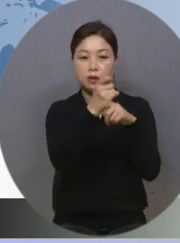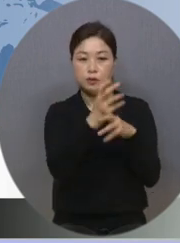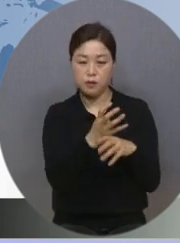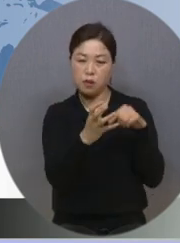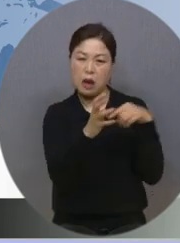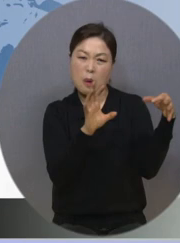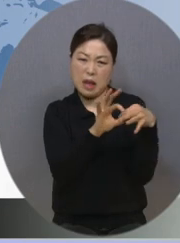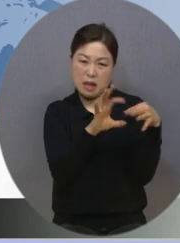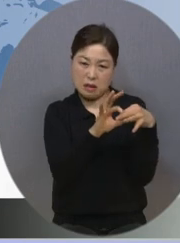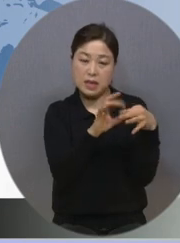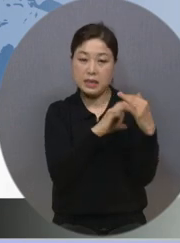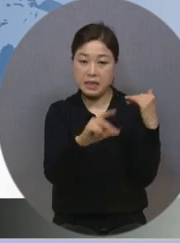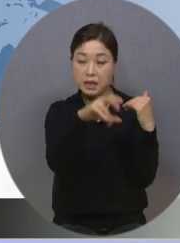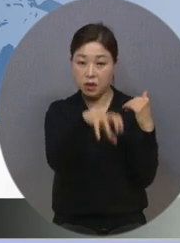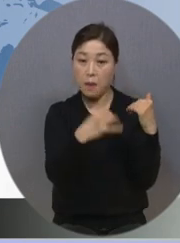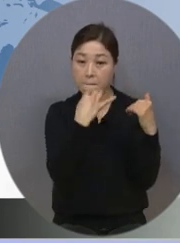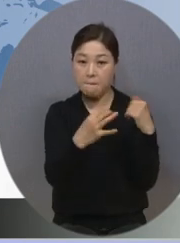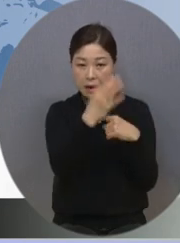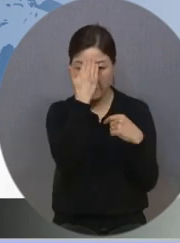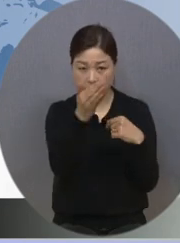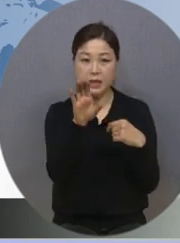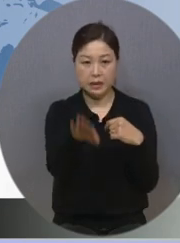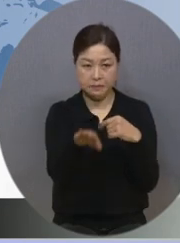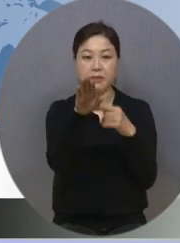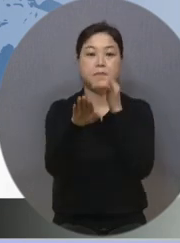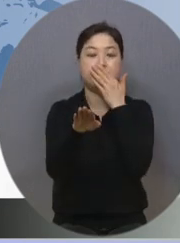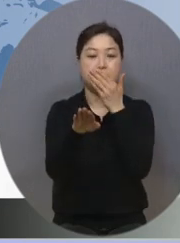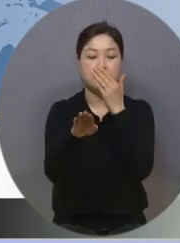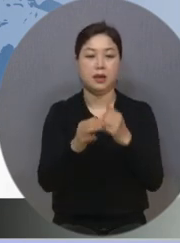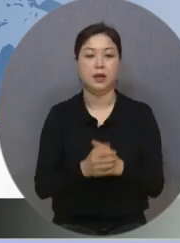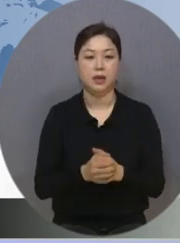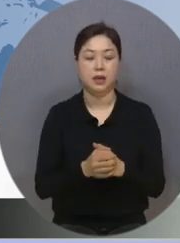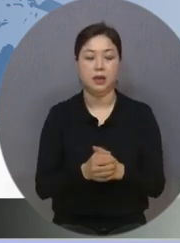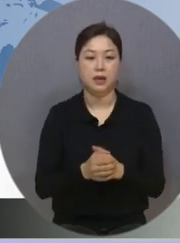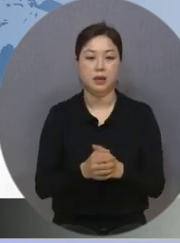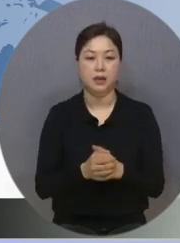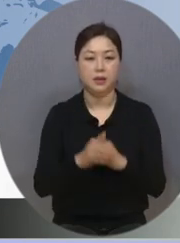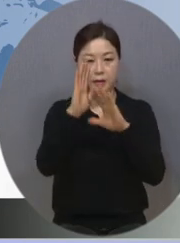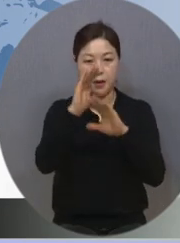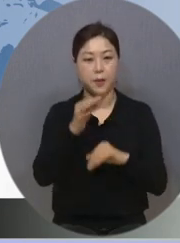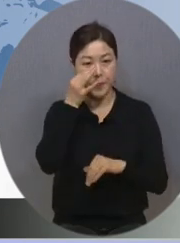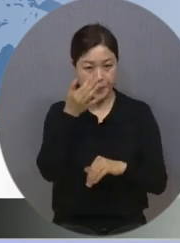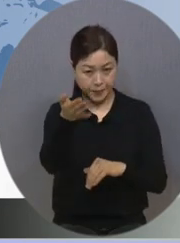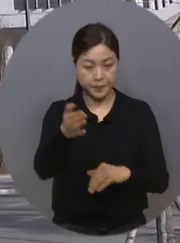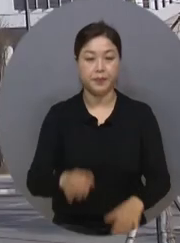있는 지역의 지하철만 무임태그 승차를 할 수 있었는데요. 소식 전해드립니다.